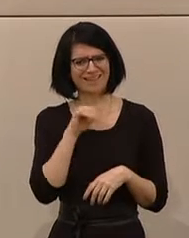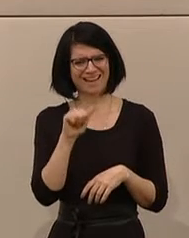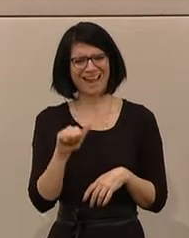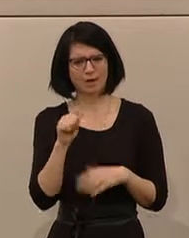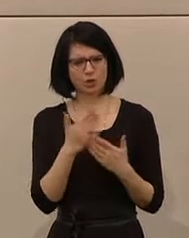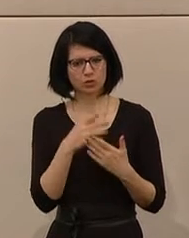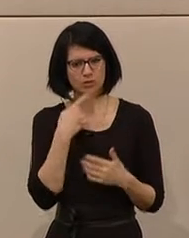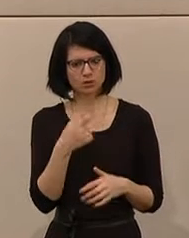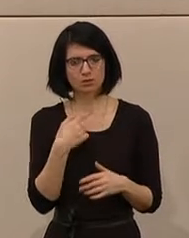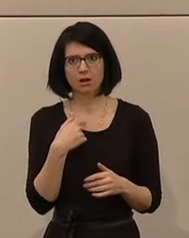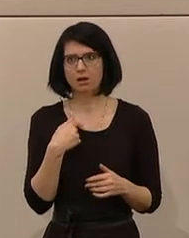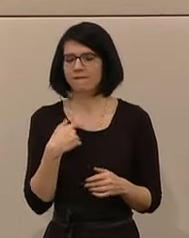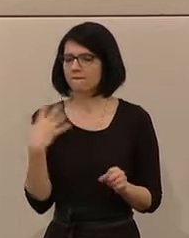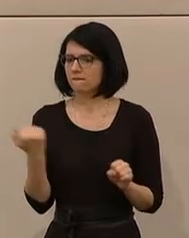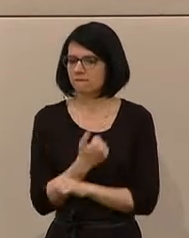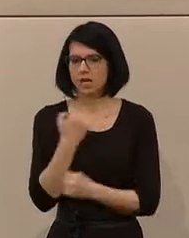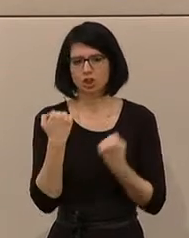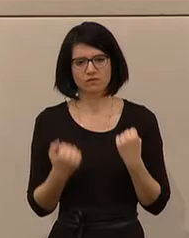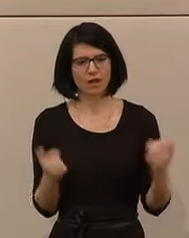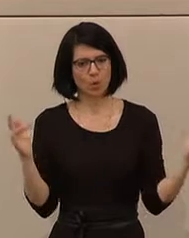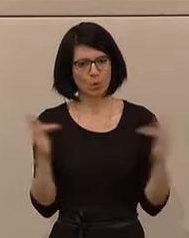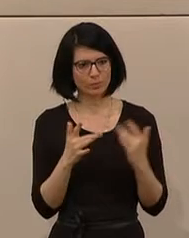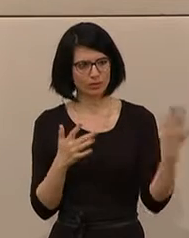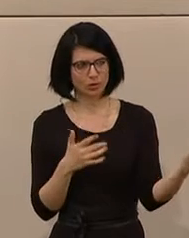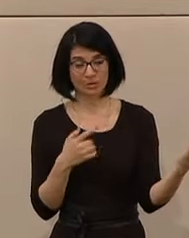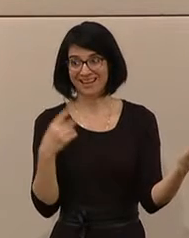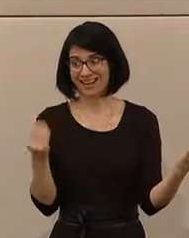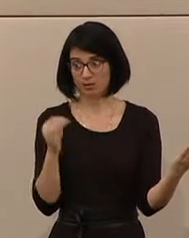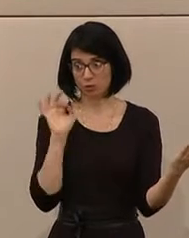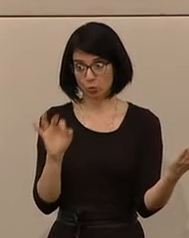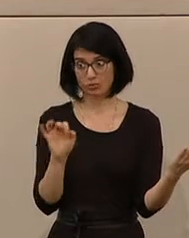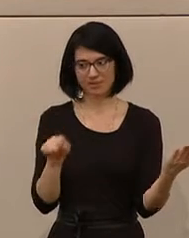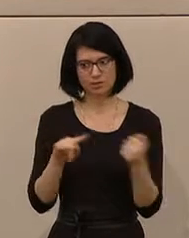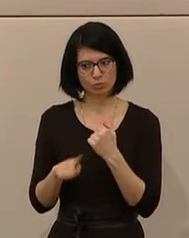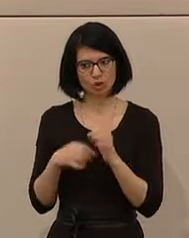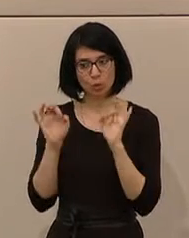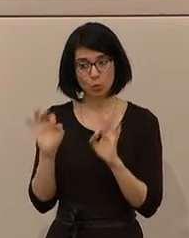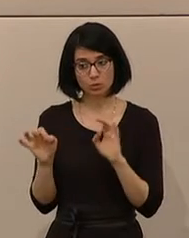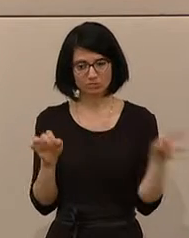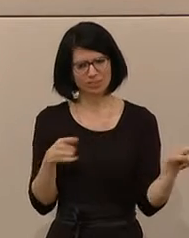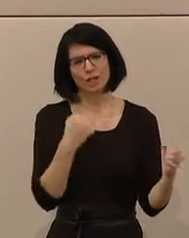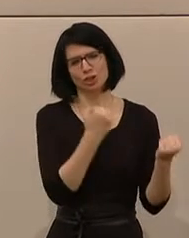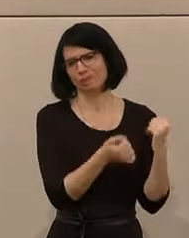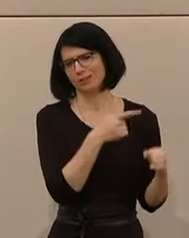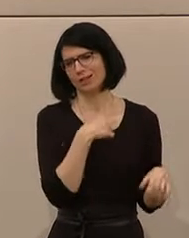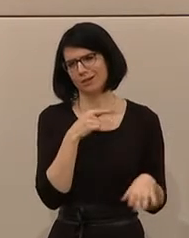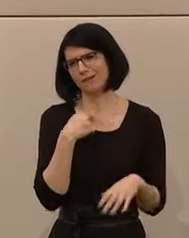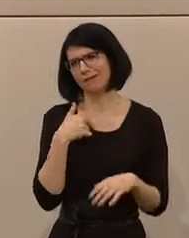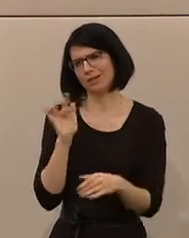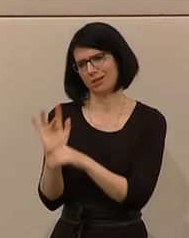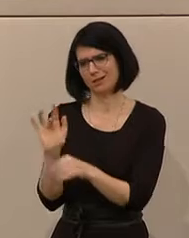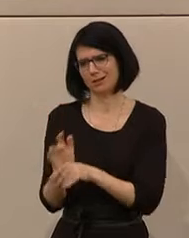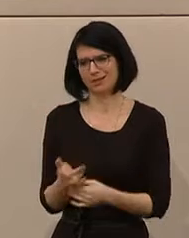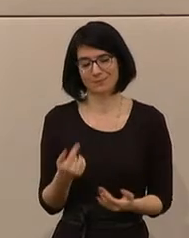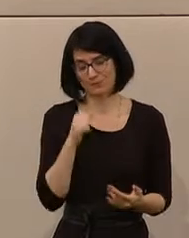halt verdammt schwer für die Opposition, etwas, das gut ist, wie dieses Budget schlecht zu reden. Das geht halt